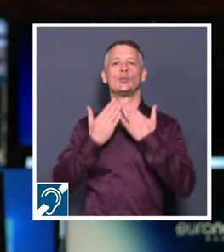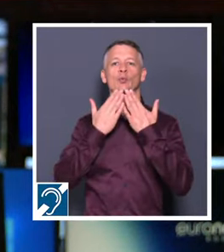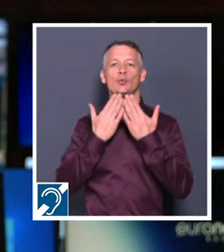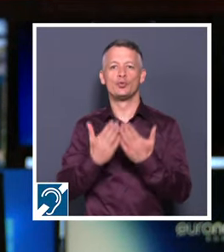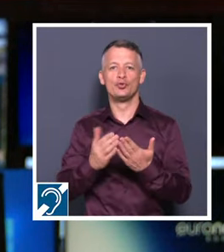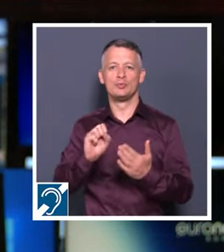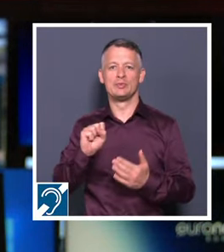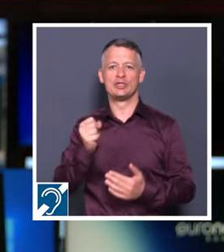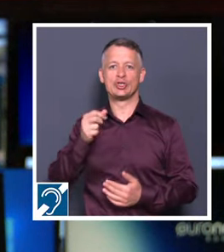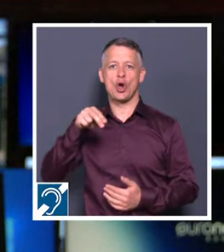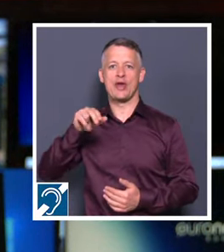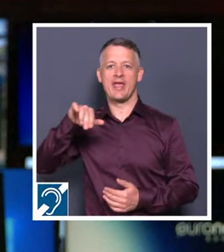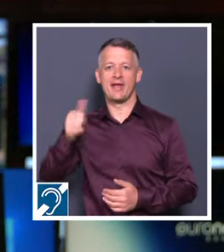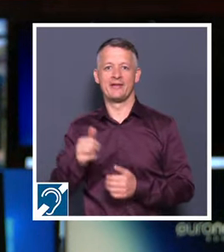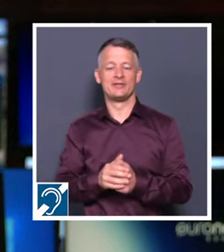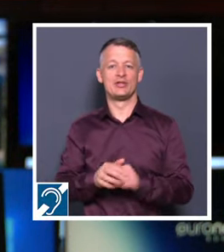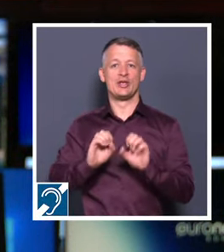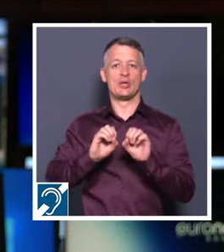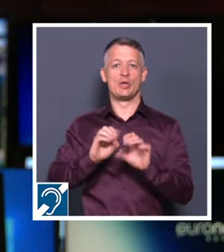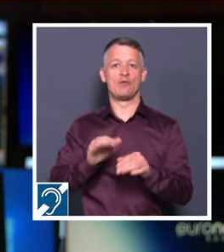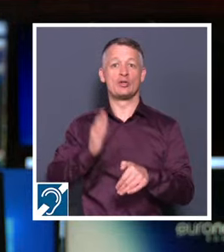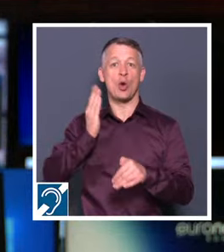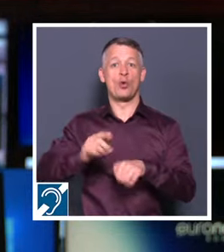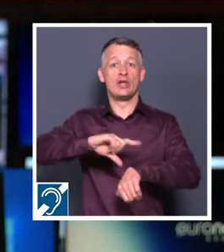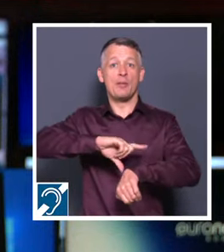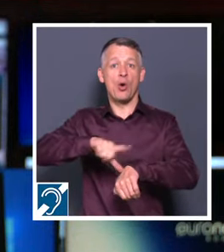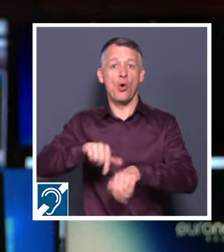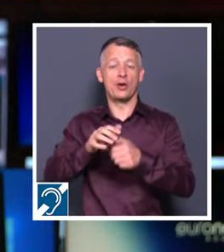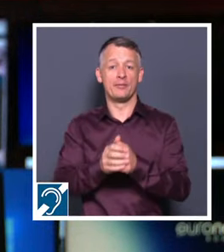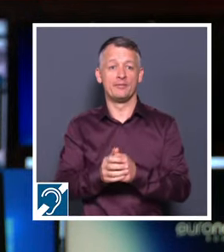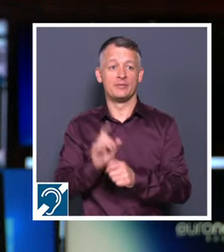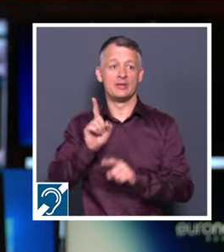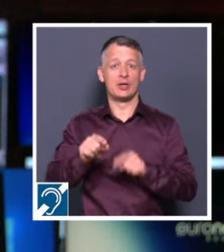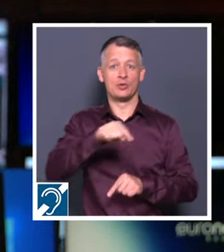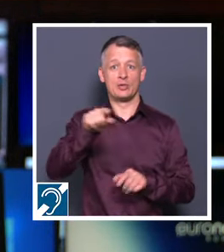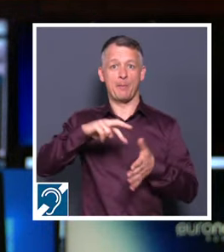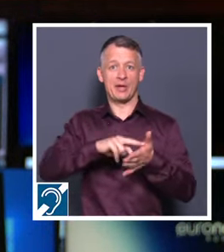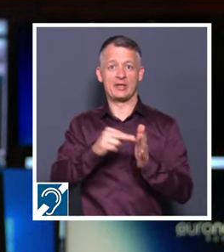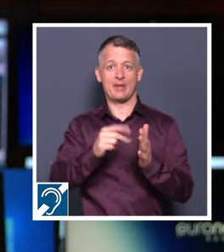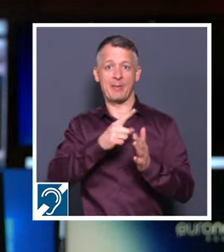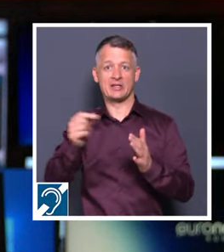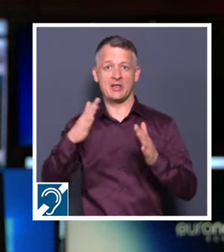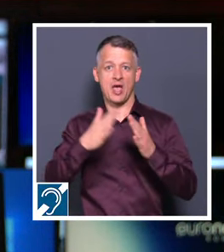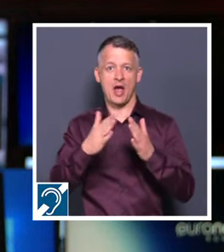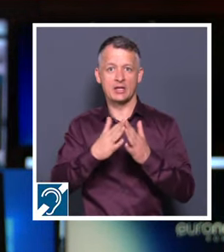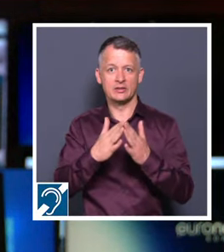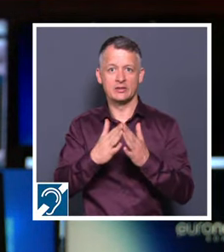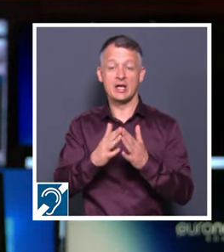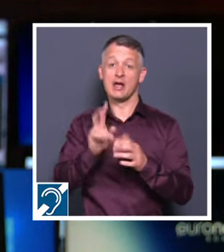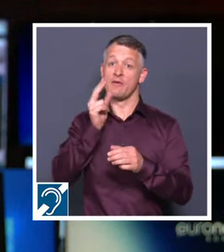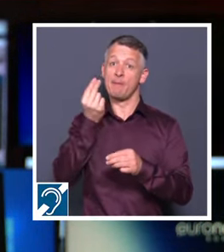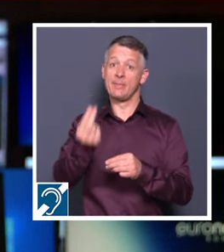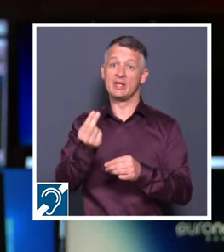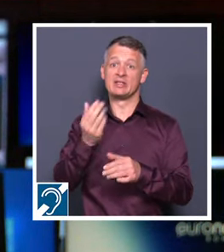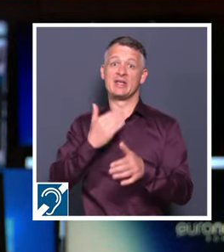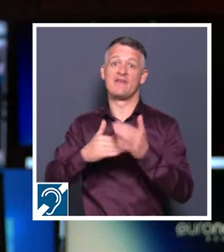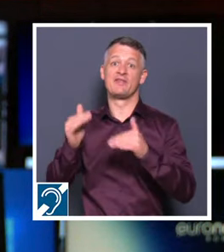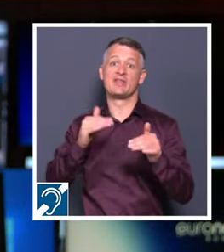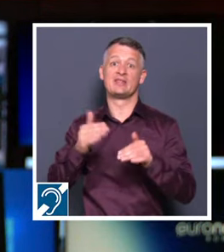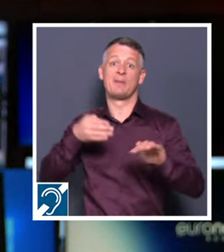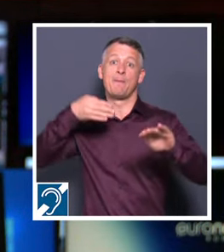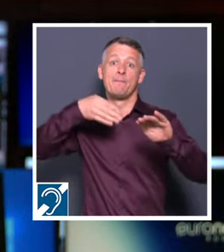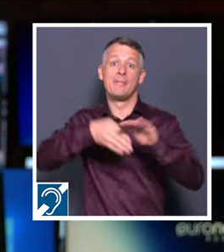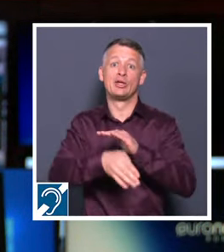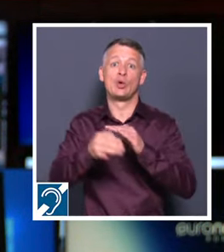Mulțumim, Sonia. Și o informație de ultimă oră acum, doamnelor și domnilor. Dacă vă pregătiți să plecați de acasă, ar fi bine să evitați metroul în